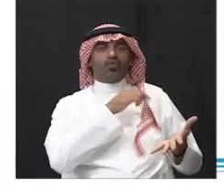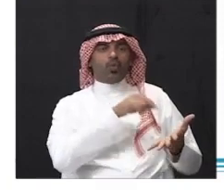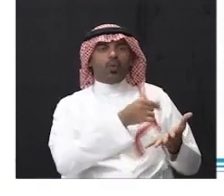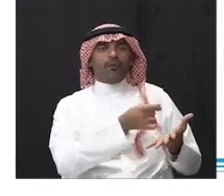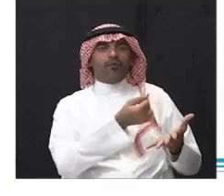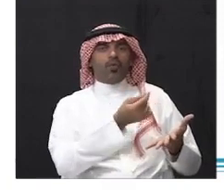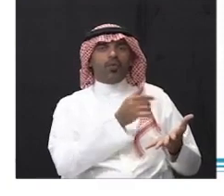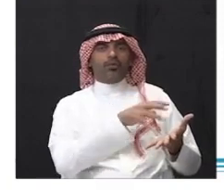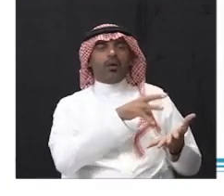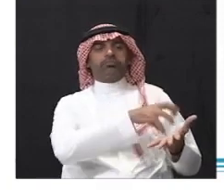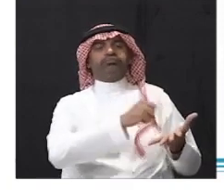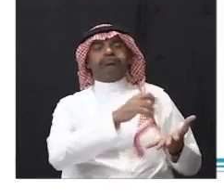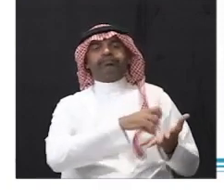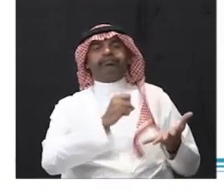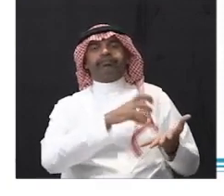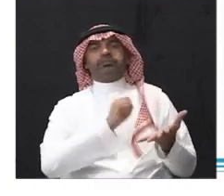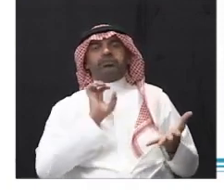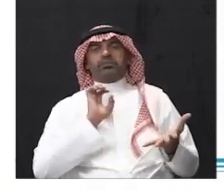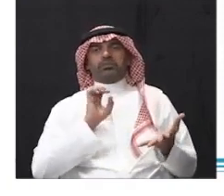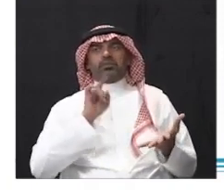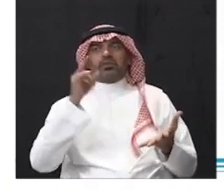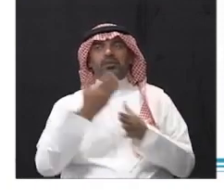والداخلية فيها. الأمثلة: